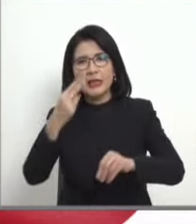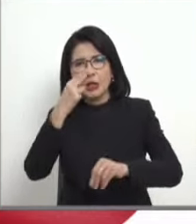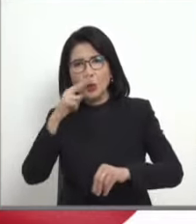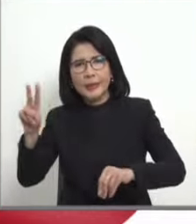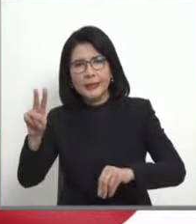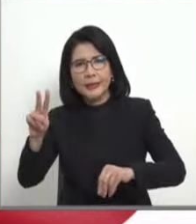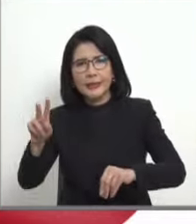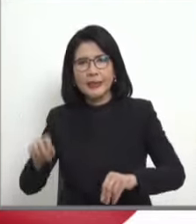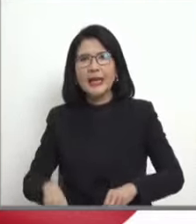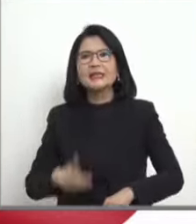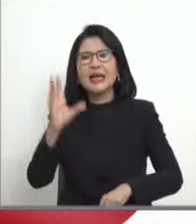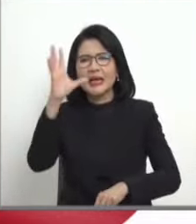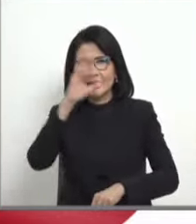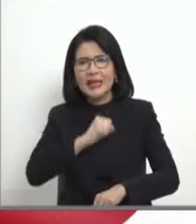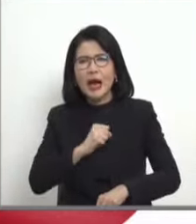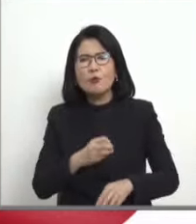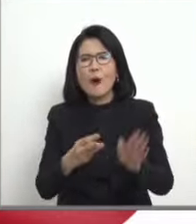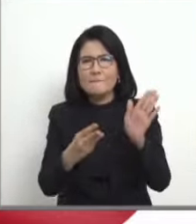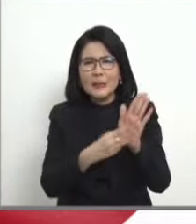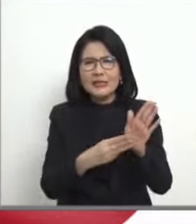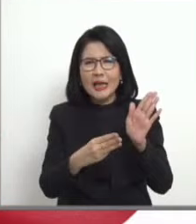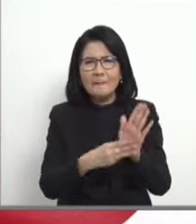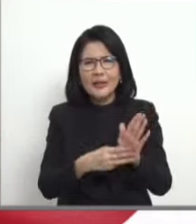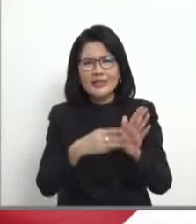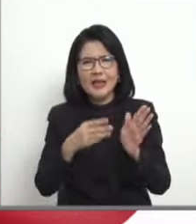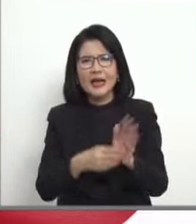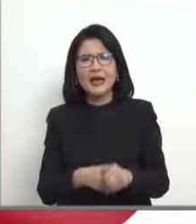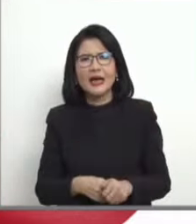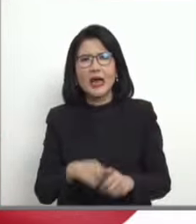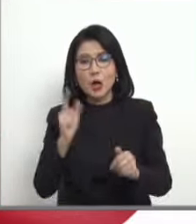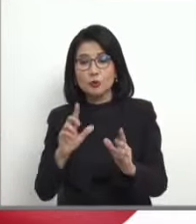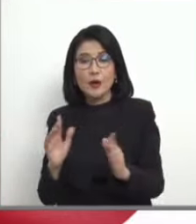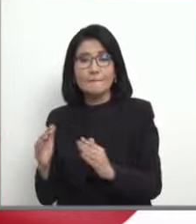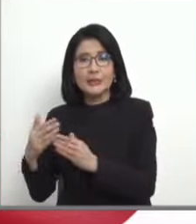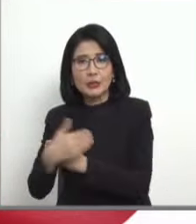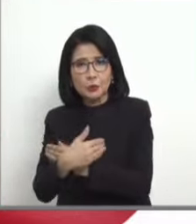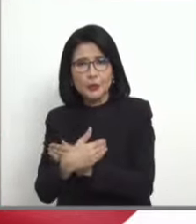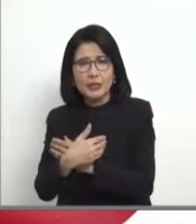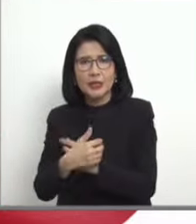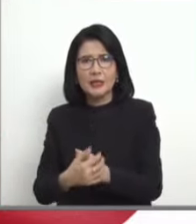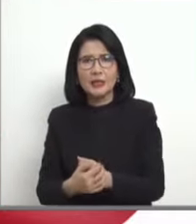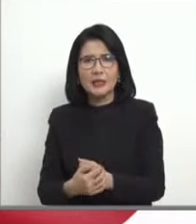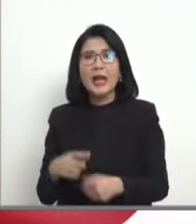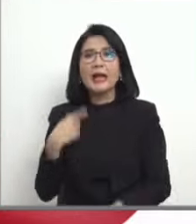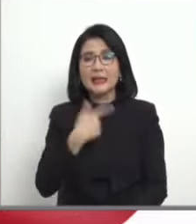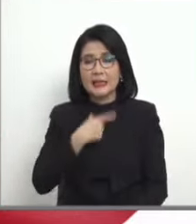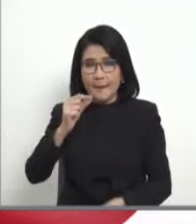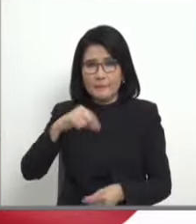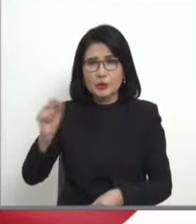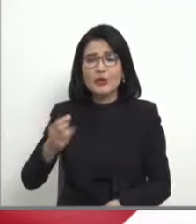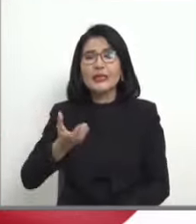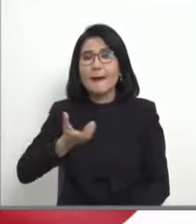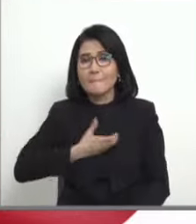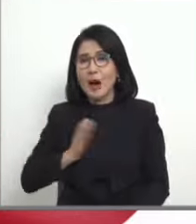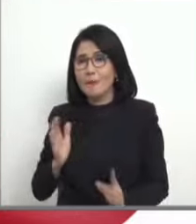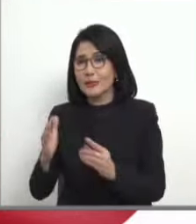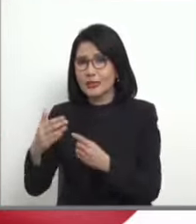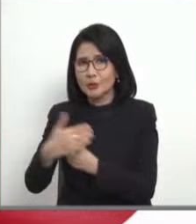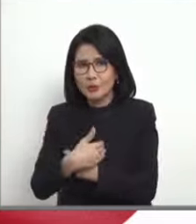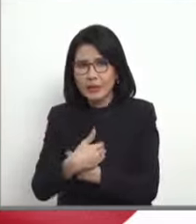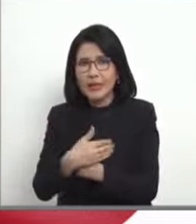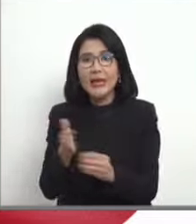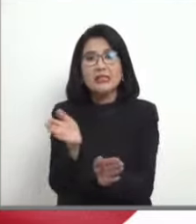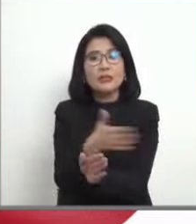tahu lubang-lubang masalah di dalam melindungi pengerja migran kita memang betul kita ingin melindungi sejak pra